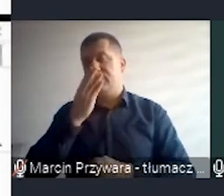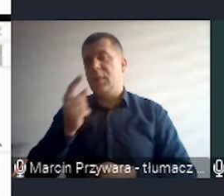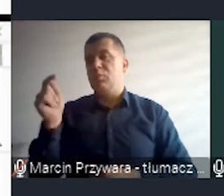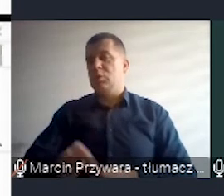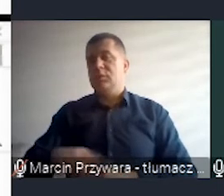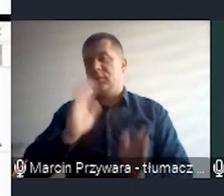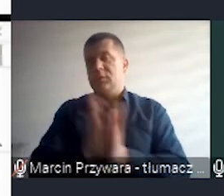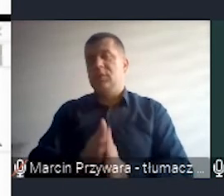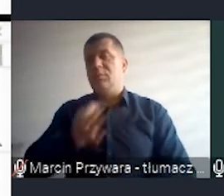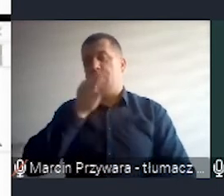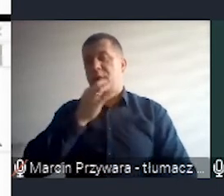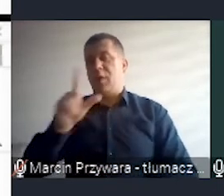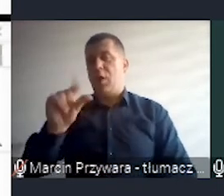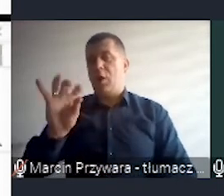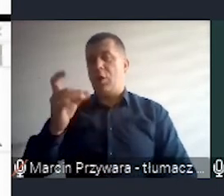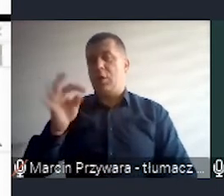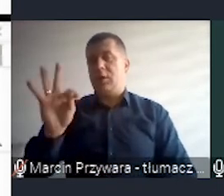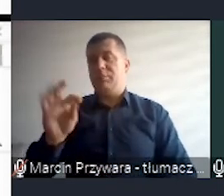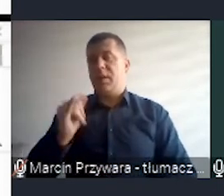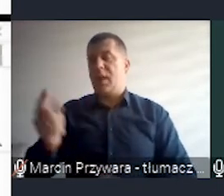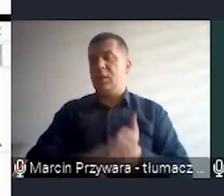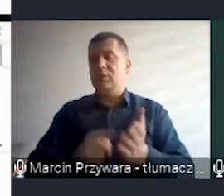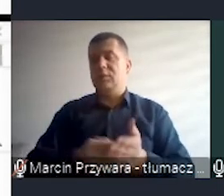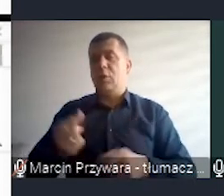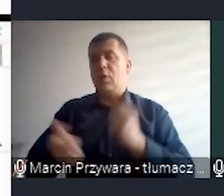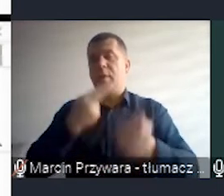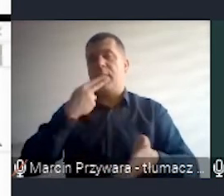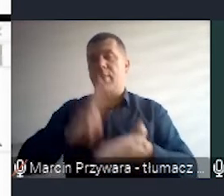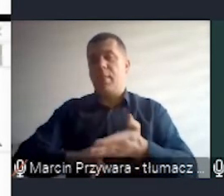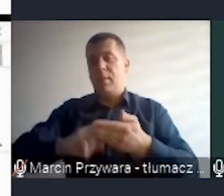poprawy tych logotypów. Najczęściej w postaci naklejek.